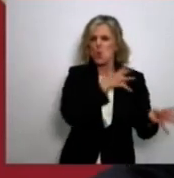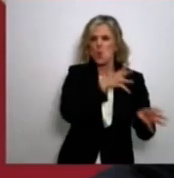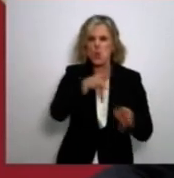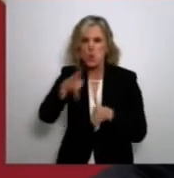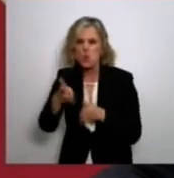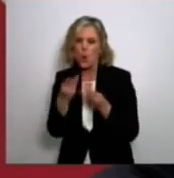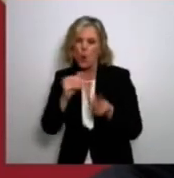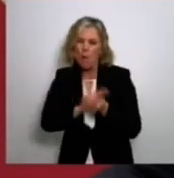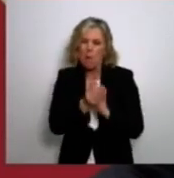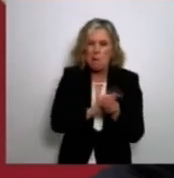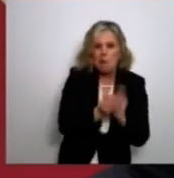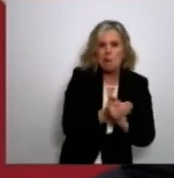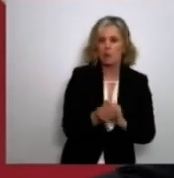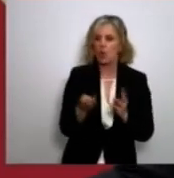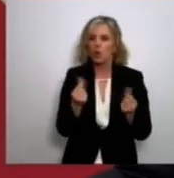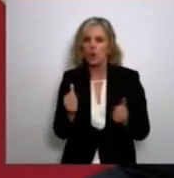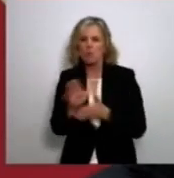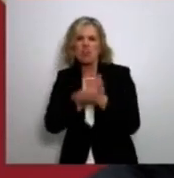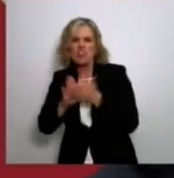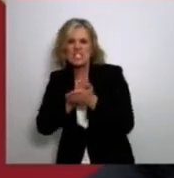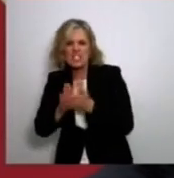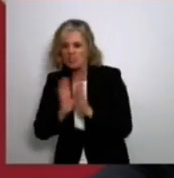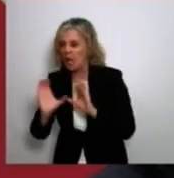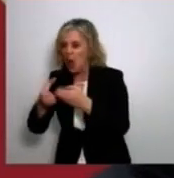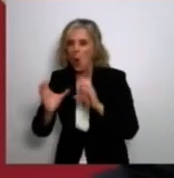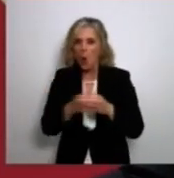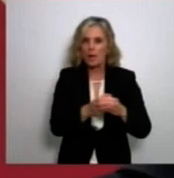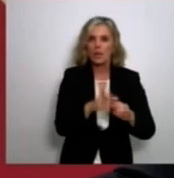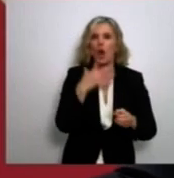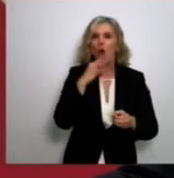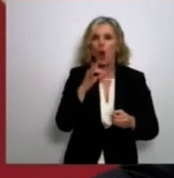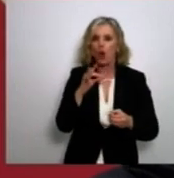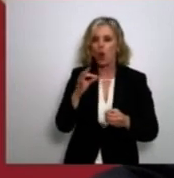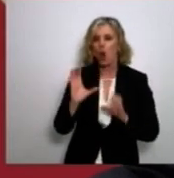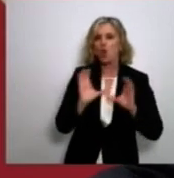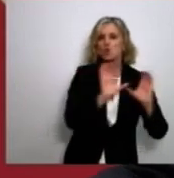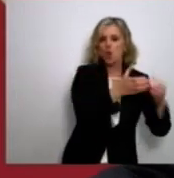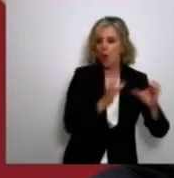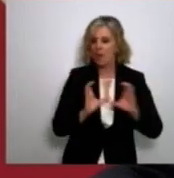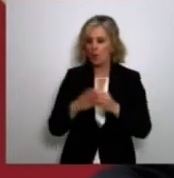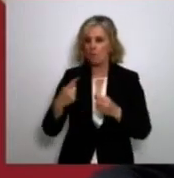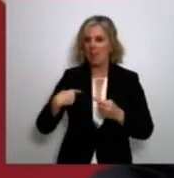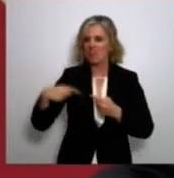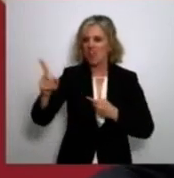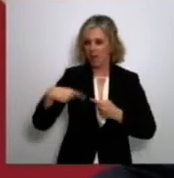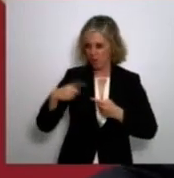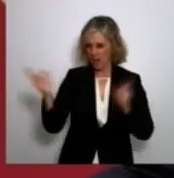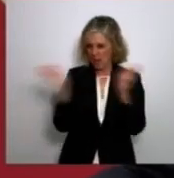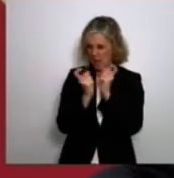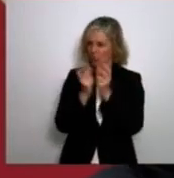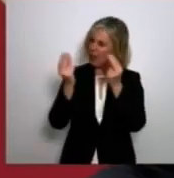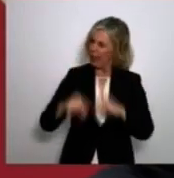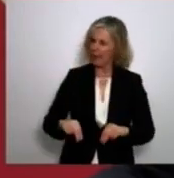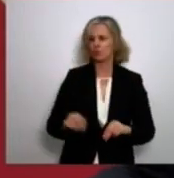εργαλειοποιήσανε, εθνικιστές, παραθρησκευτικές σέχτες, για να λύσουν τις μεταξύ τους διαφορές. Ξέρουμε πολύ